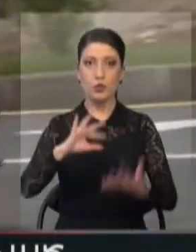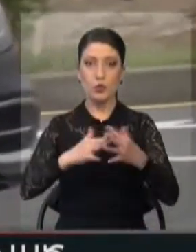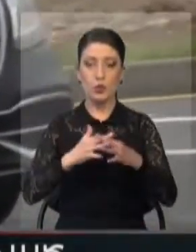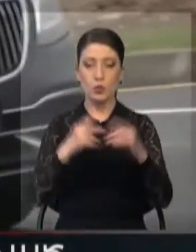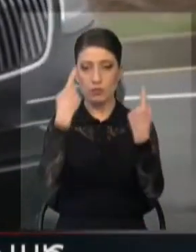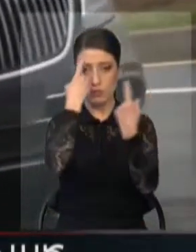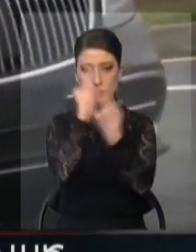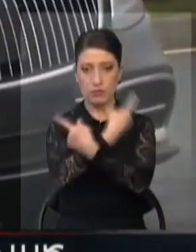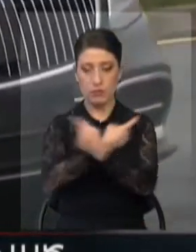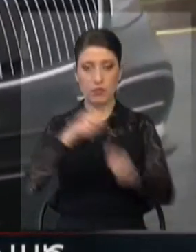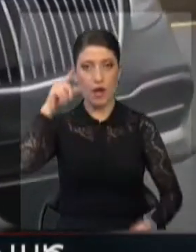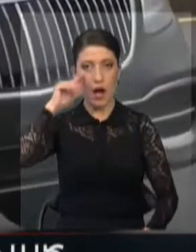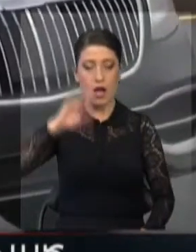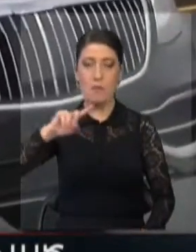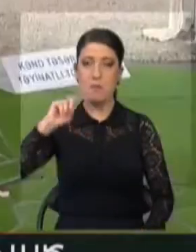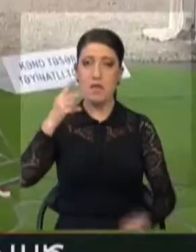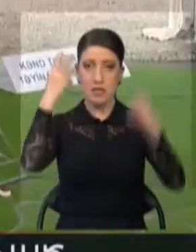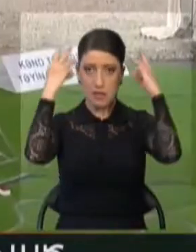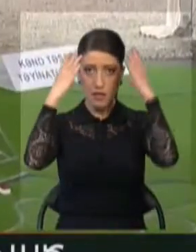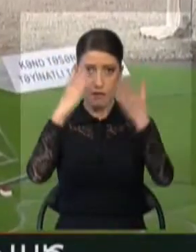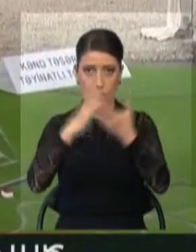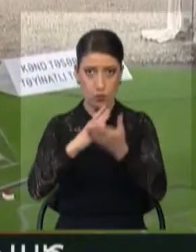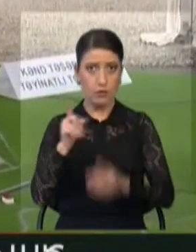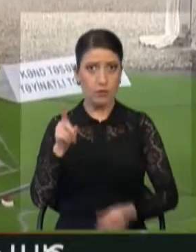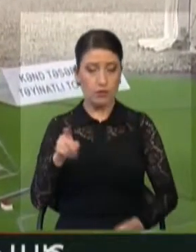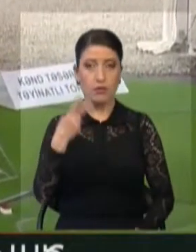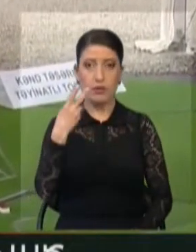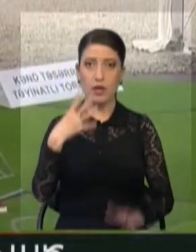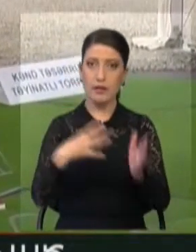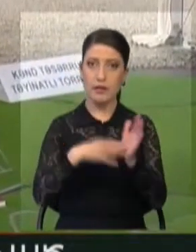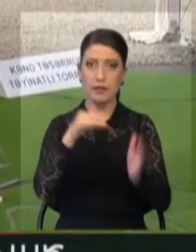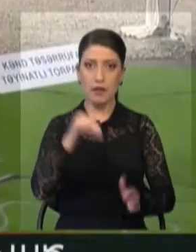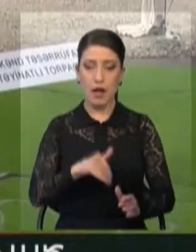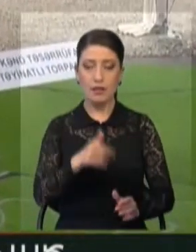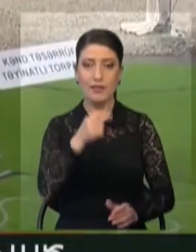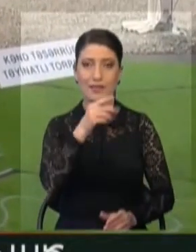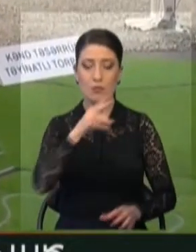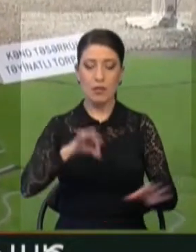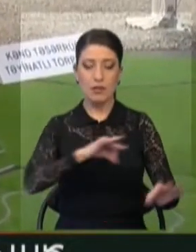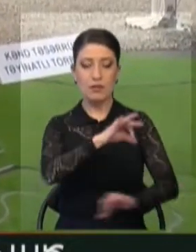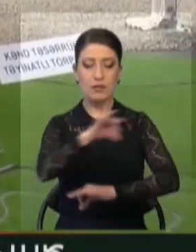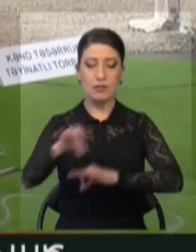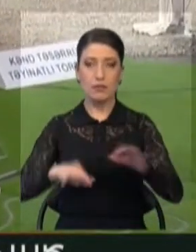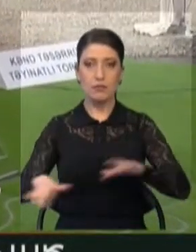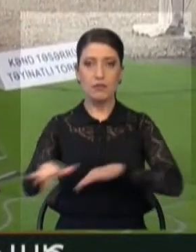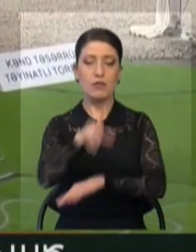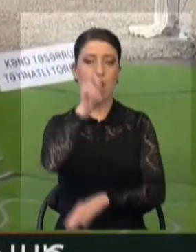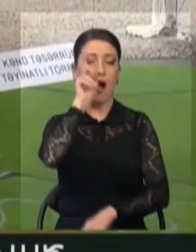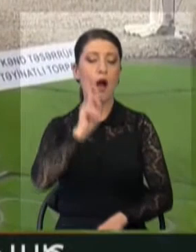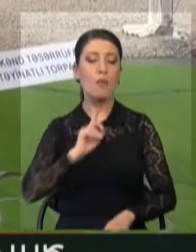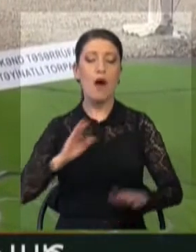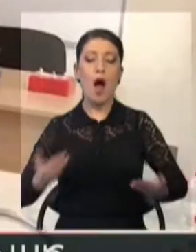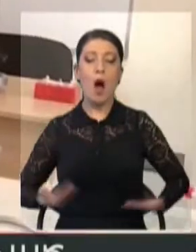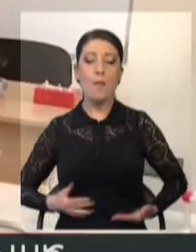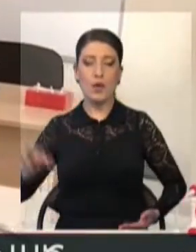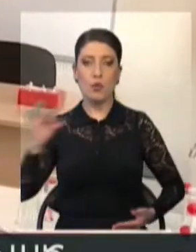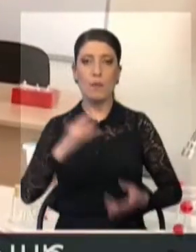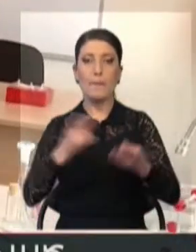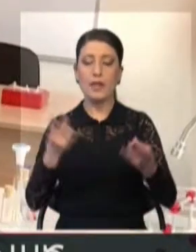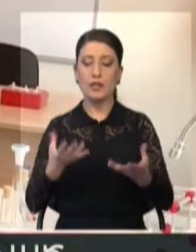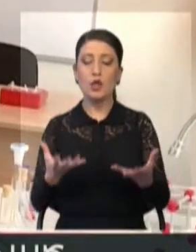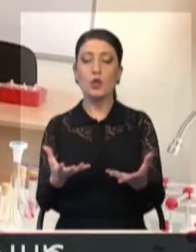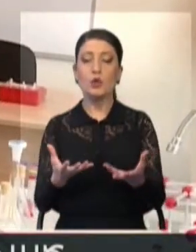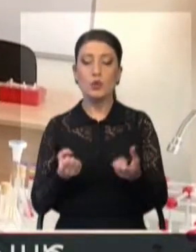Հայաստանը մեկ տարբերակ ունի Ալիևի բարերով 29,000 քառակուսի կիլոմետր տարածքում հարմարավետ ապրելու համար։ Պետք է